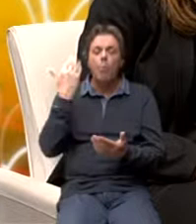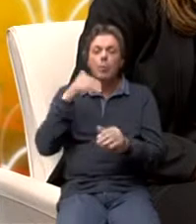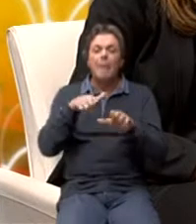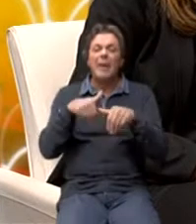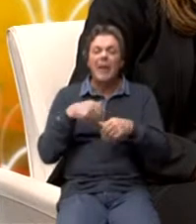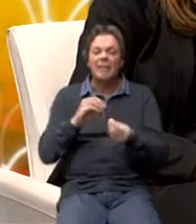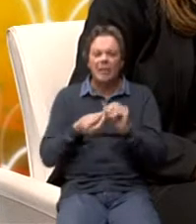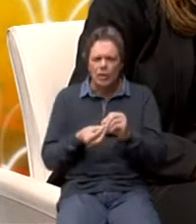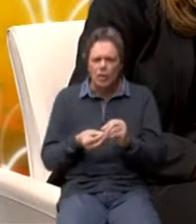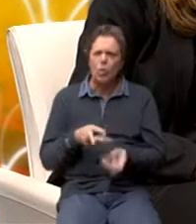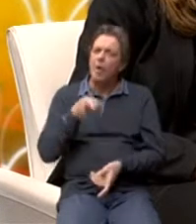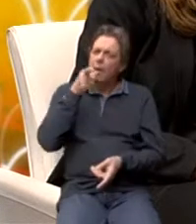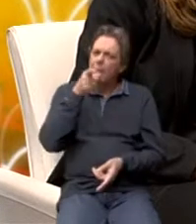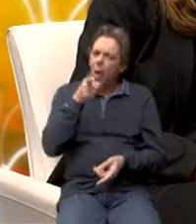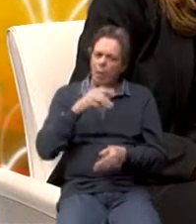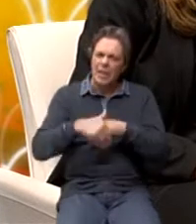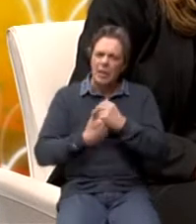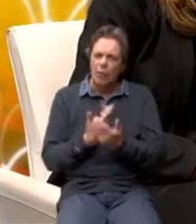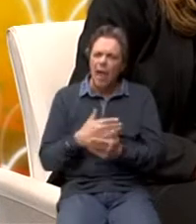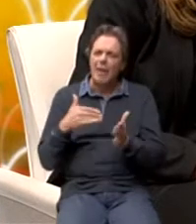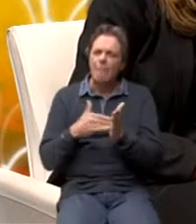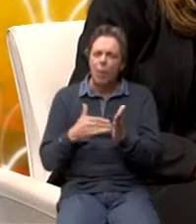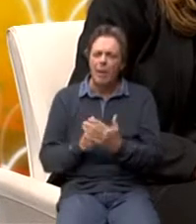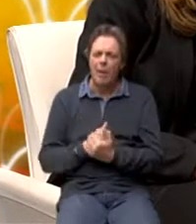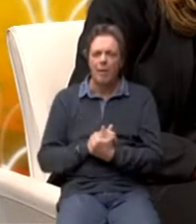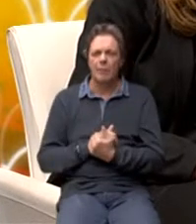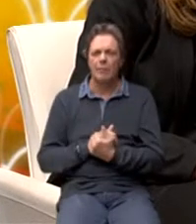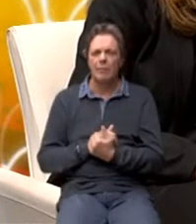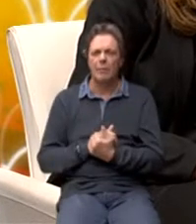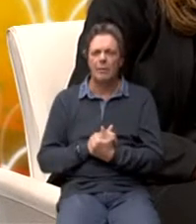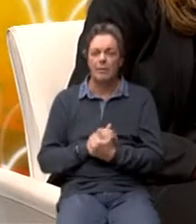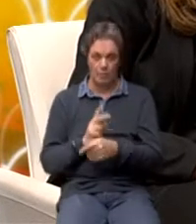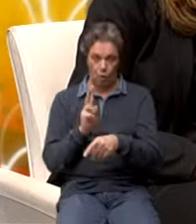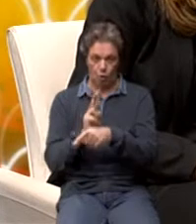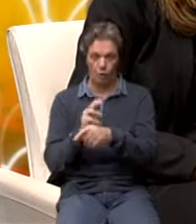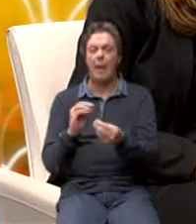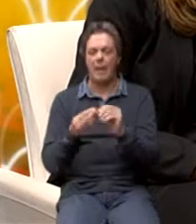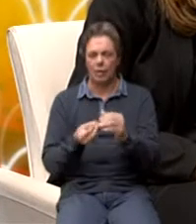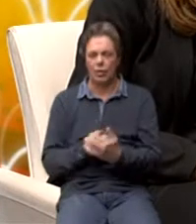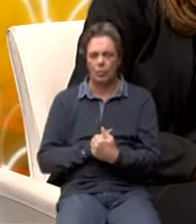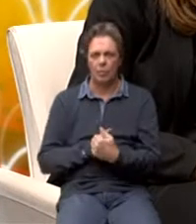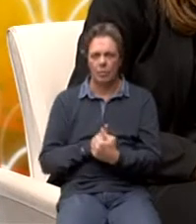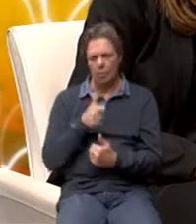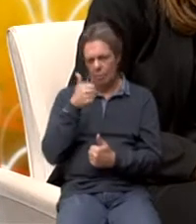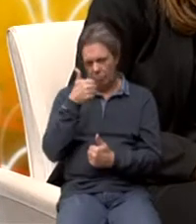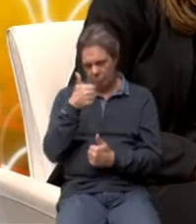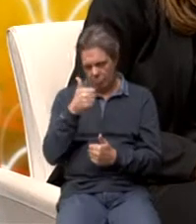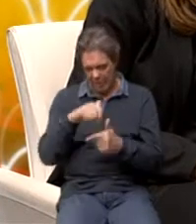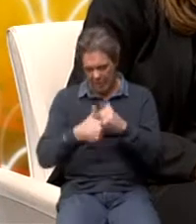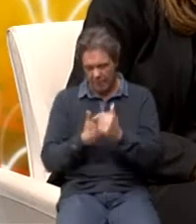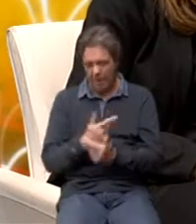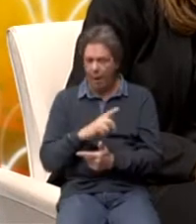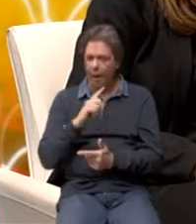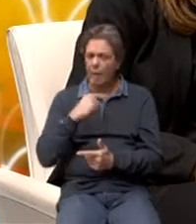na tržištu i da on zadovoljava potrebe čuvanja na tržištu. Dakle, to je jedna stvar. Ali kad